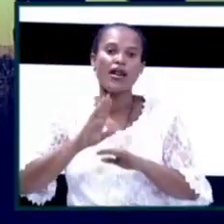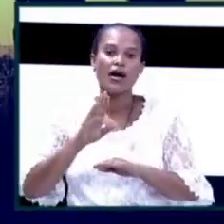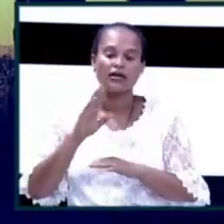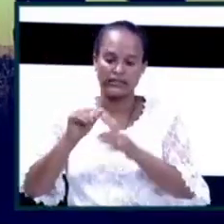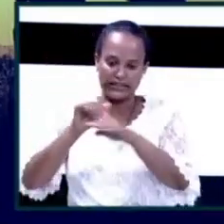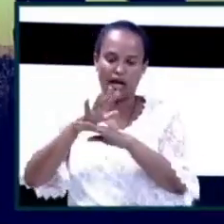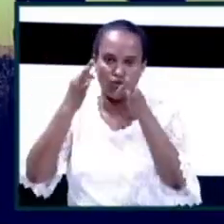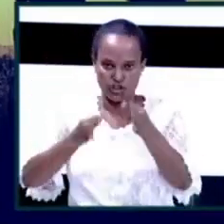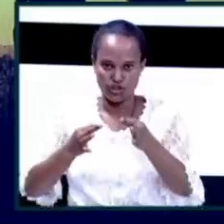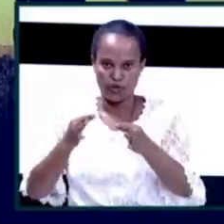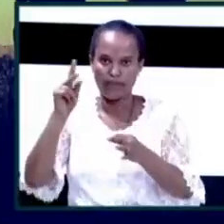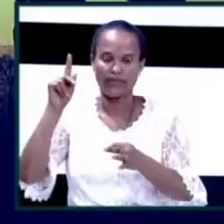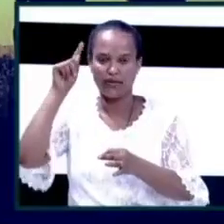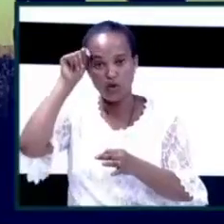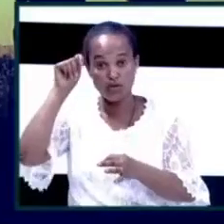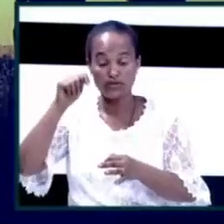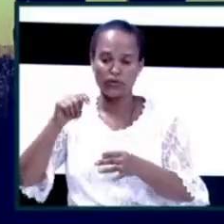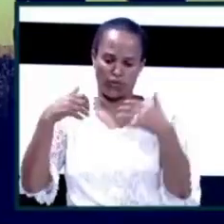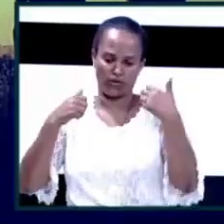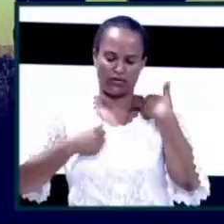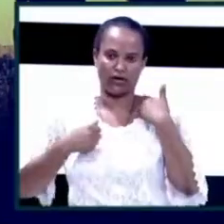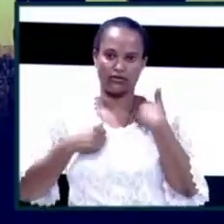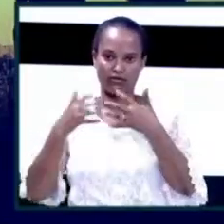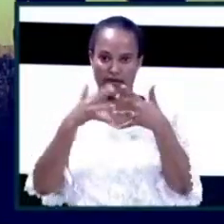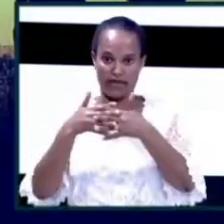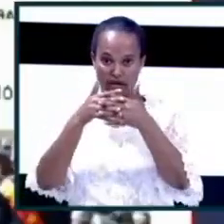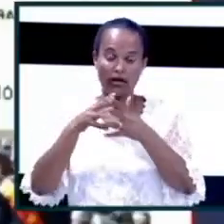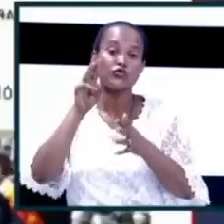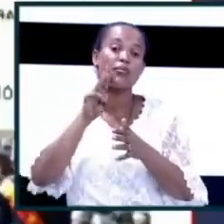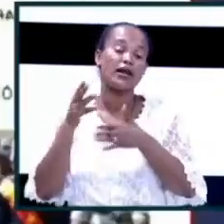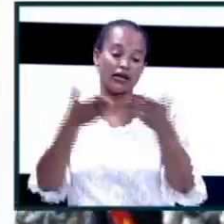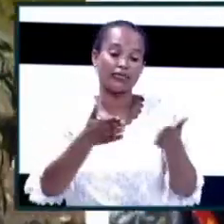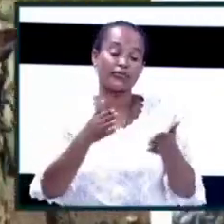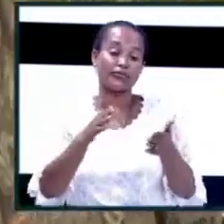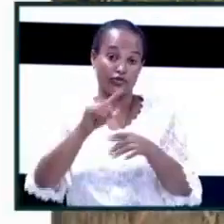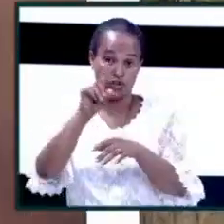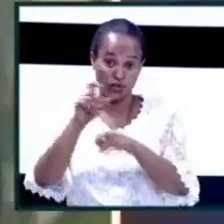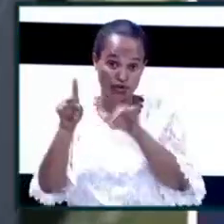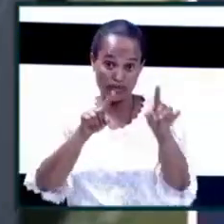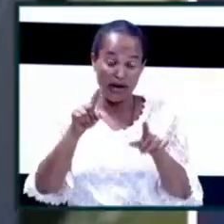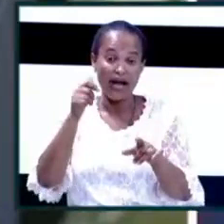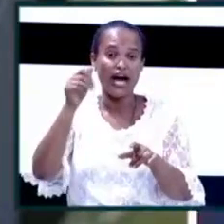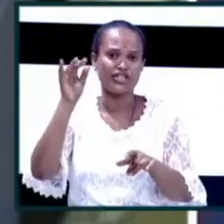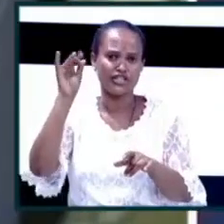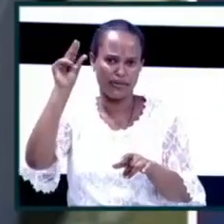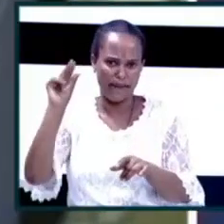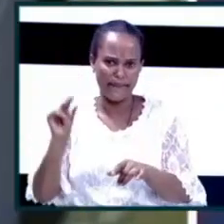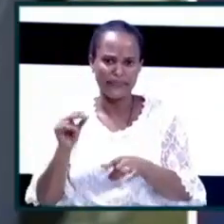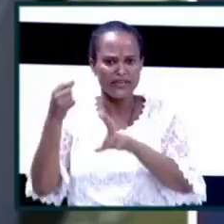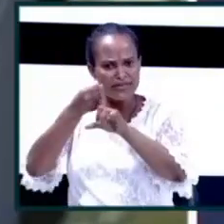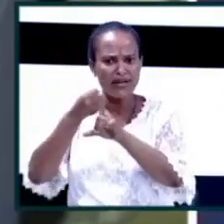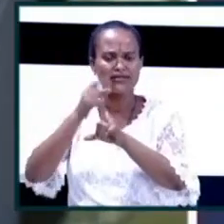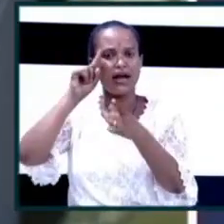ነው። ፔንታጎን ወታደራት አሜሪካ ና በሶማሊያ ከመደቡ ዘአረበቶ ሕቶ ድማ አልሸባብ ንምቅላስ ዓለመ